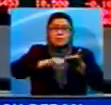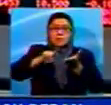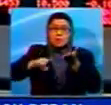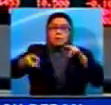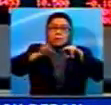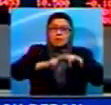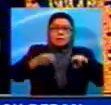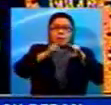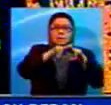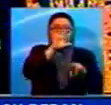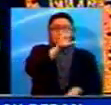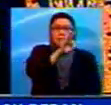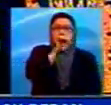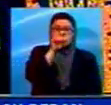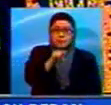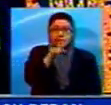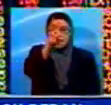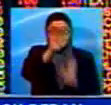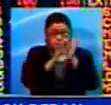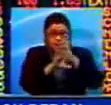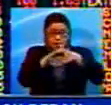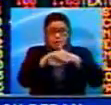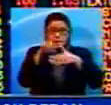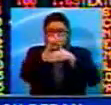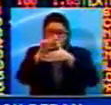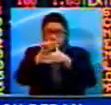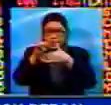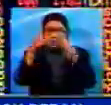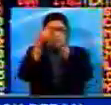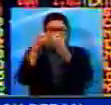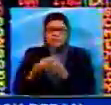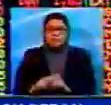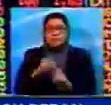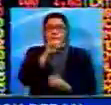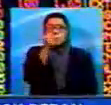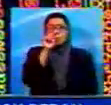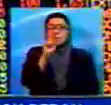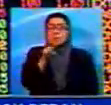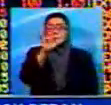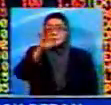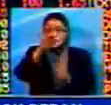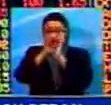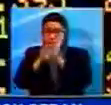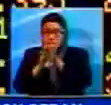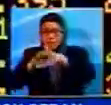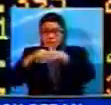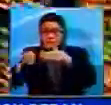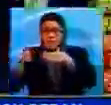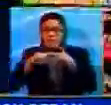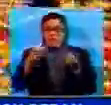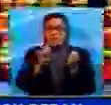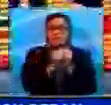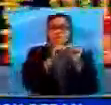kepada 9.6 bilion saham bernilai rm.5 bilion berbanding 6.71 bilion